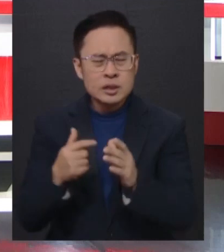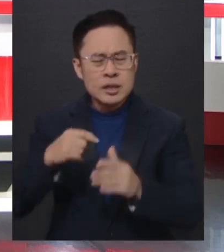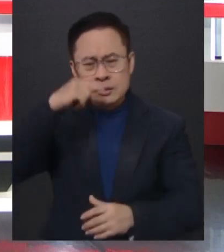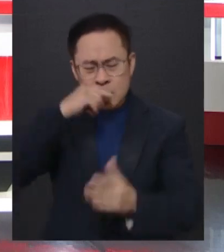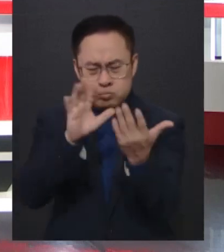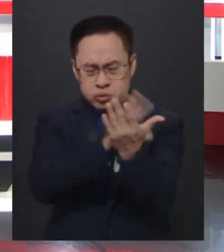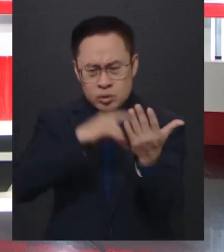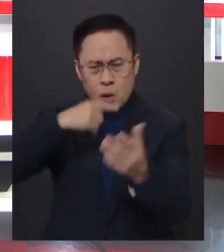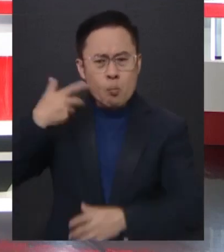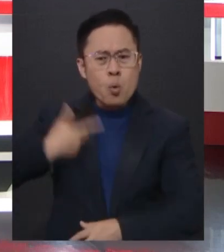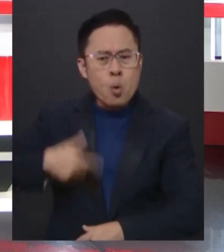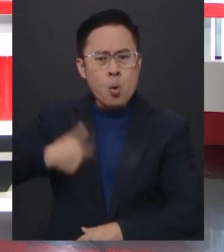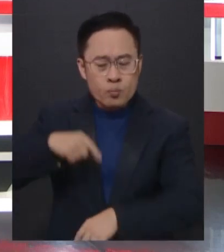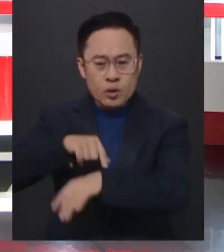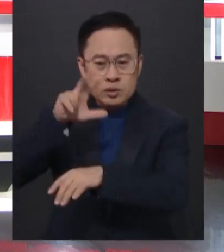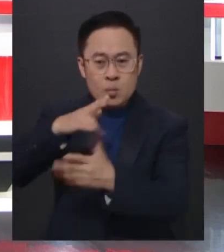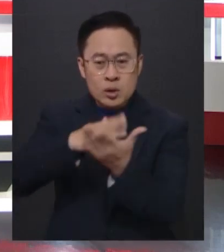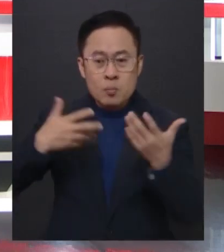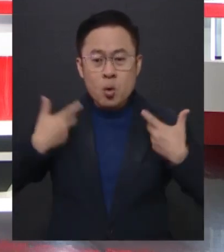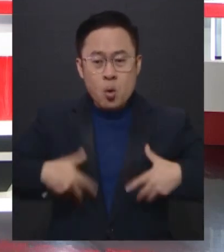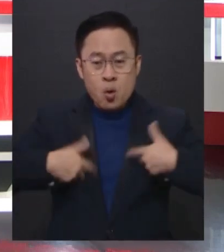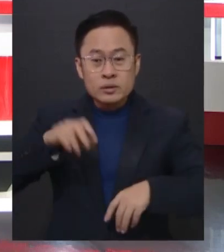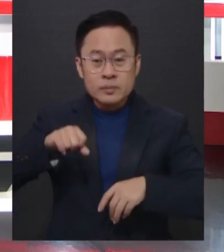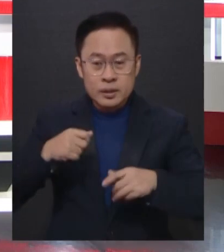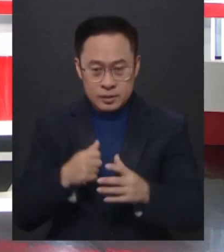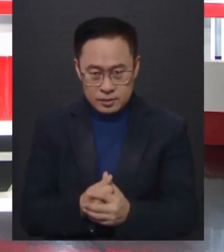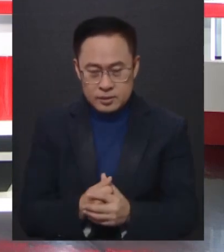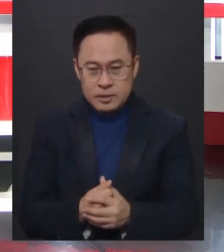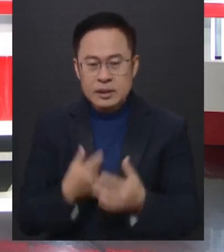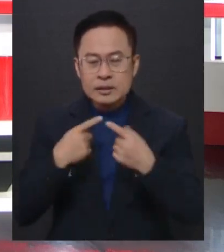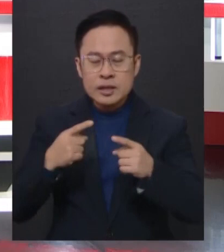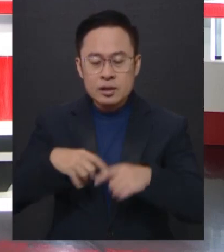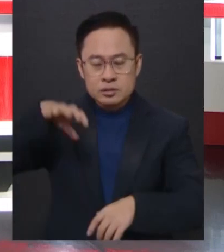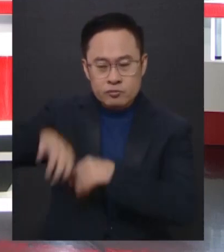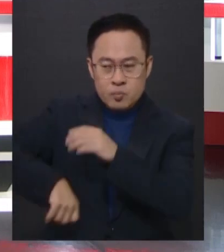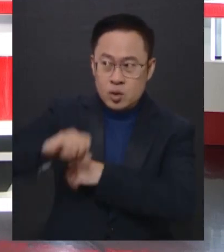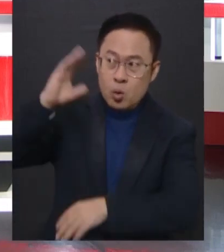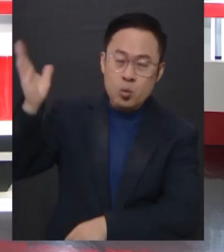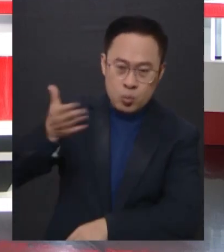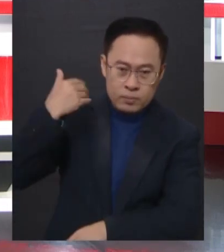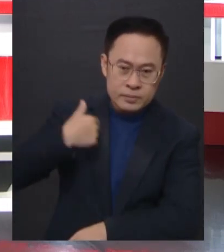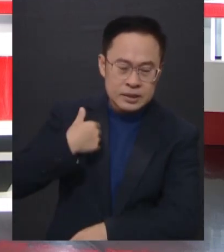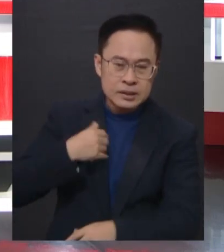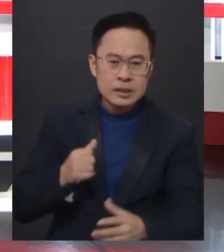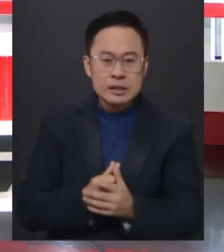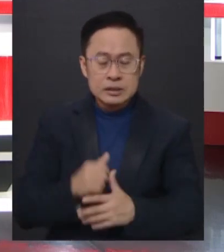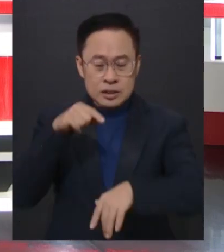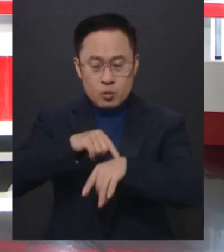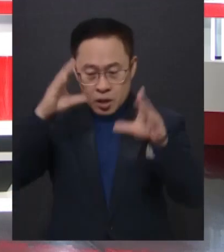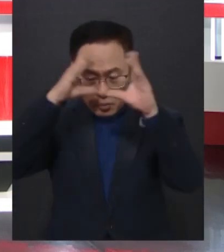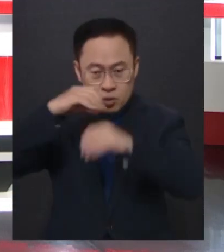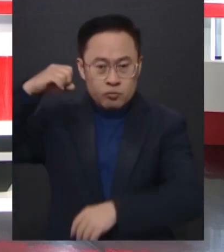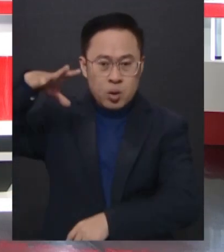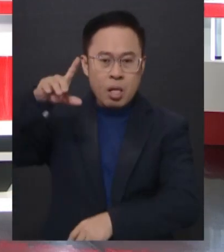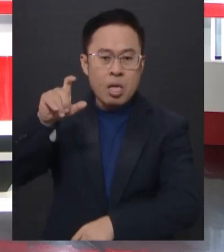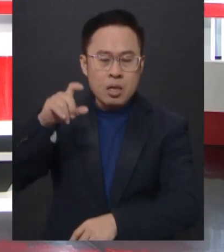านเราค่อนข้างร้อนเหมือนกันนะคะแต่ว่าจริงๆในสนามก็น่าจะโฟลว์หน่อยมีลม เพราะว่าเรื่องไฟในสนามนี่เป็นเรื่องสำคัญนะครับทีมจากไทยลีก